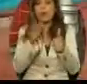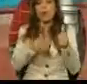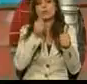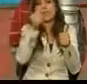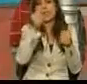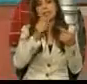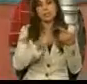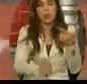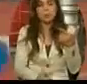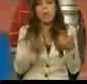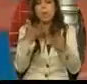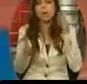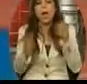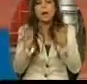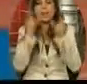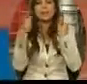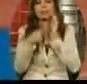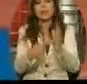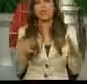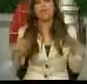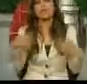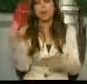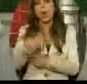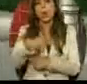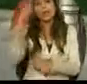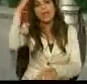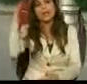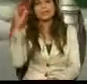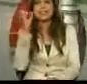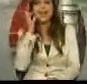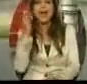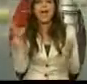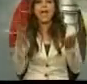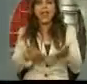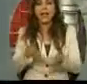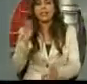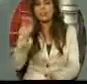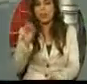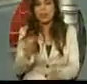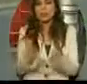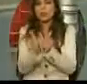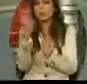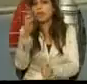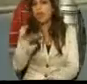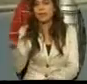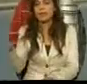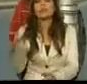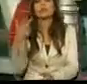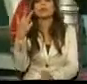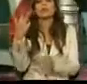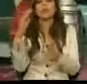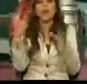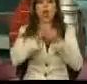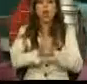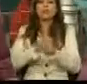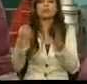הנסיעות. הפערים מדהימים. ניקח למשל חופשה במלון הנסיכה אלעד של רשת ישרוטל לזוג ושני ילדים. על שלושה לילות בסוף החודש על בסיס